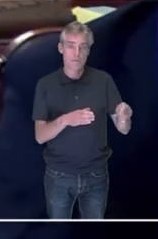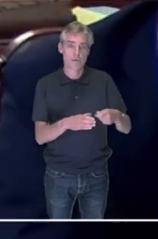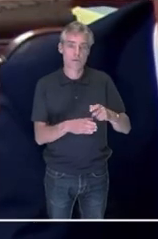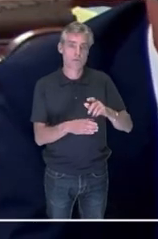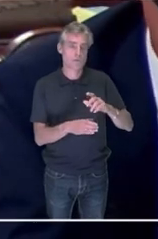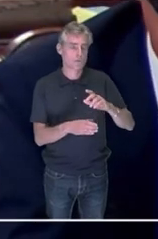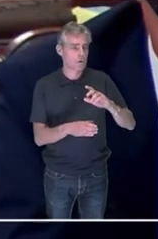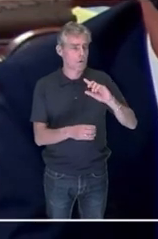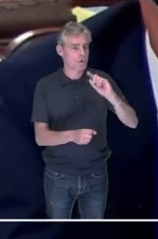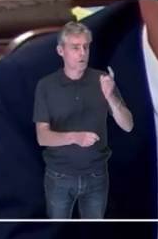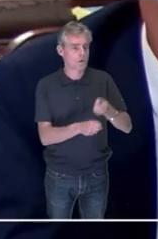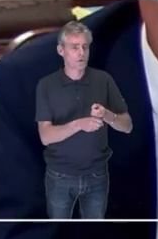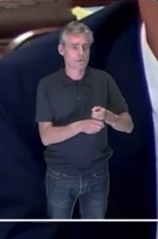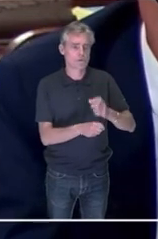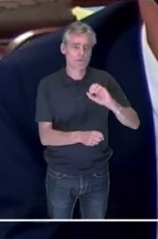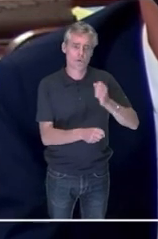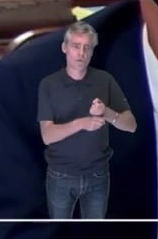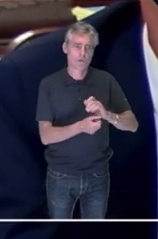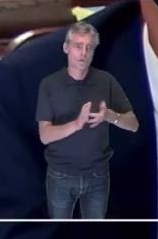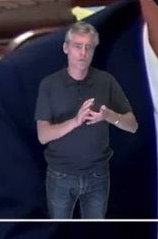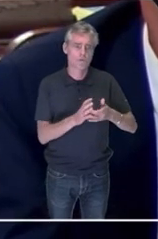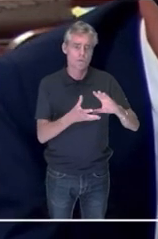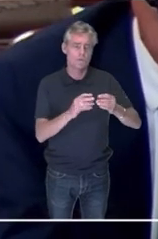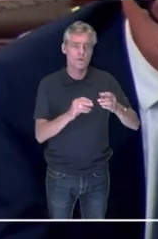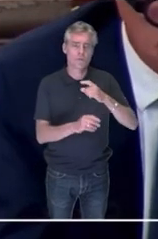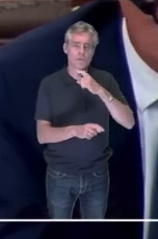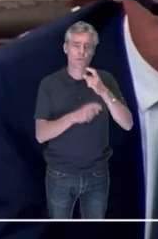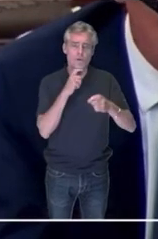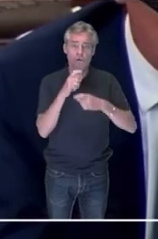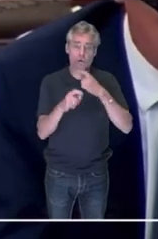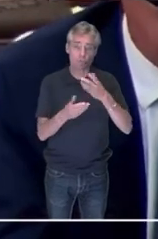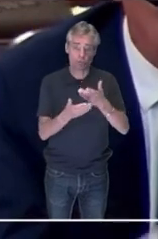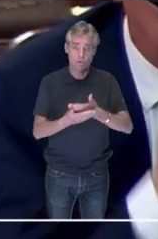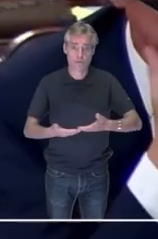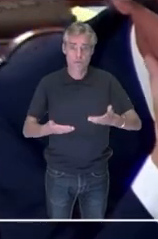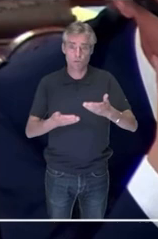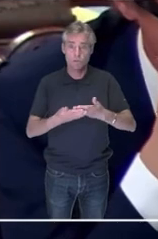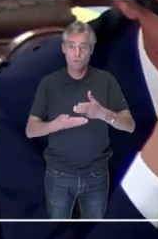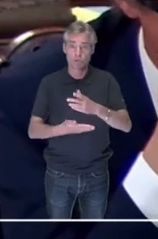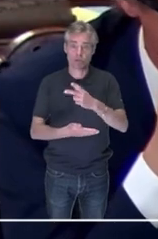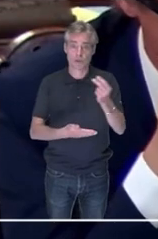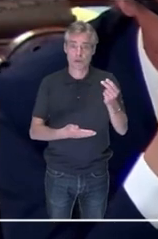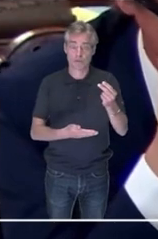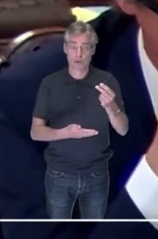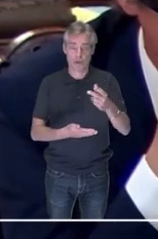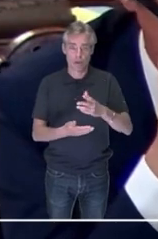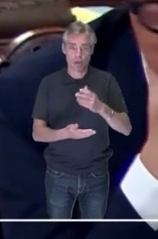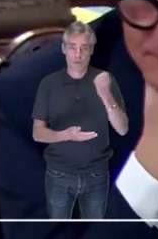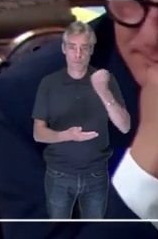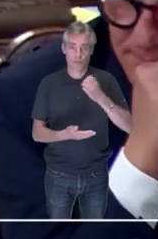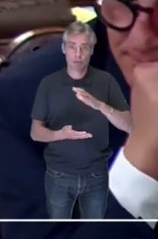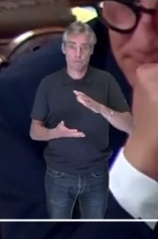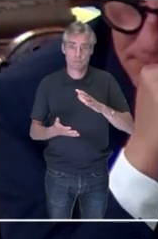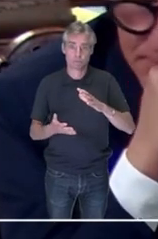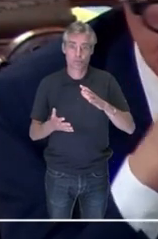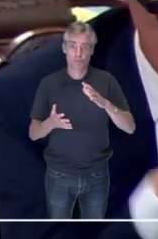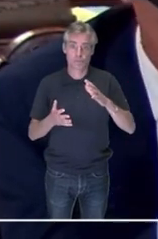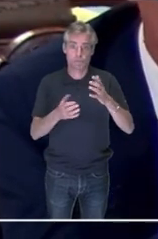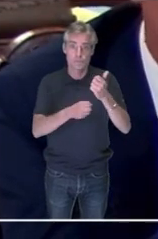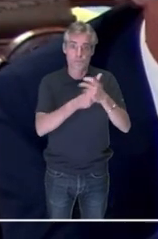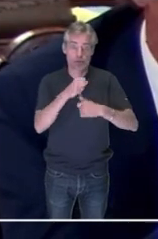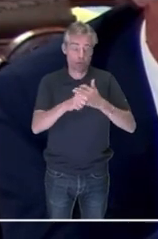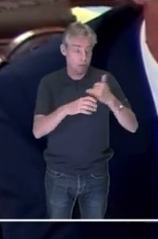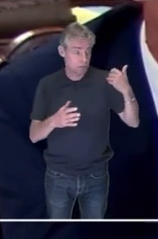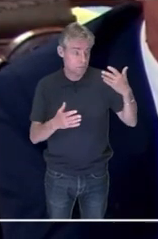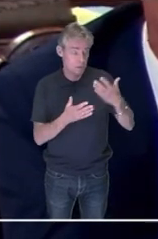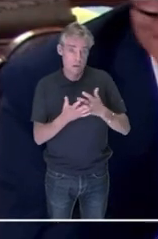formes de violence. La situation est grave et la situation s'envenime depuis déjà quelques années.